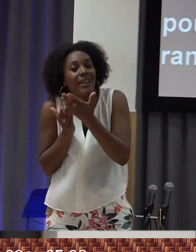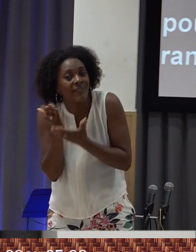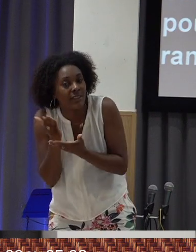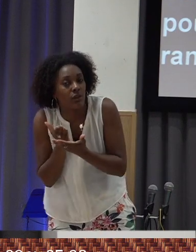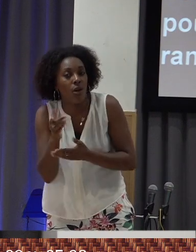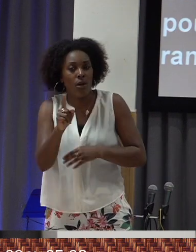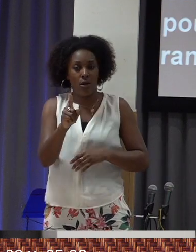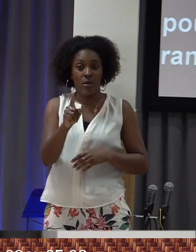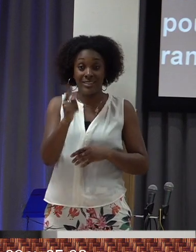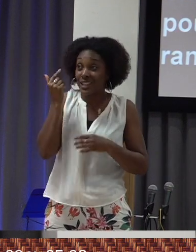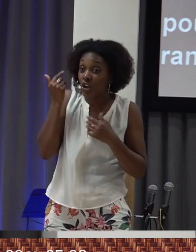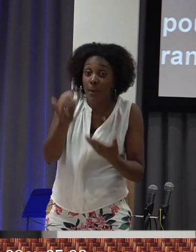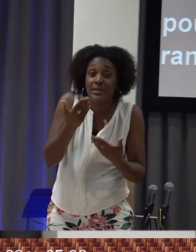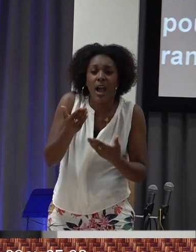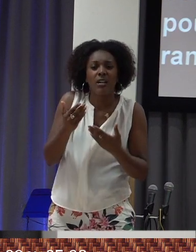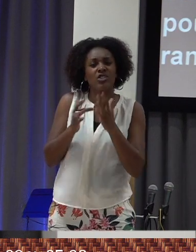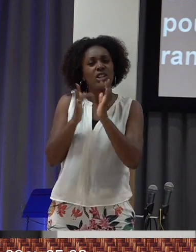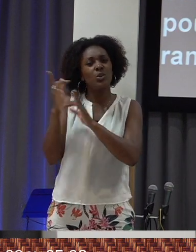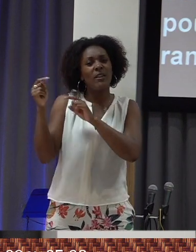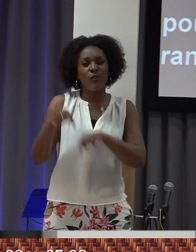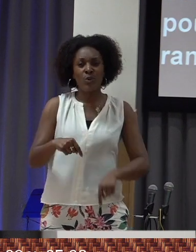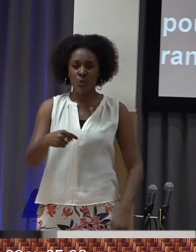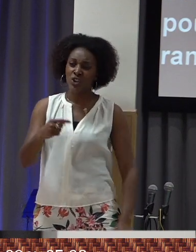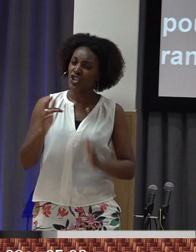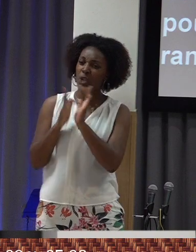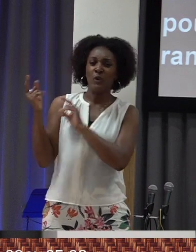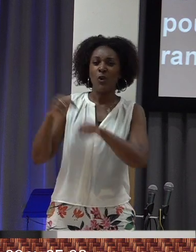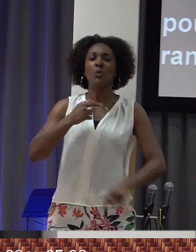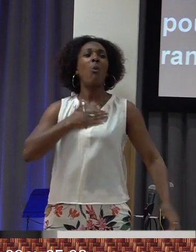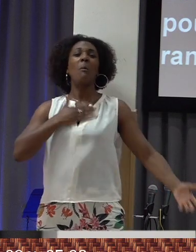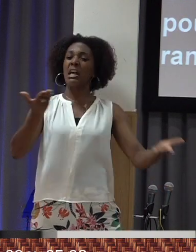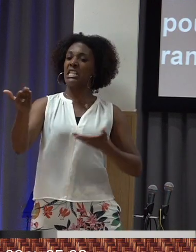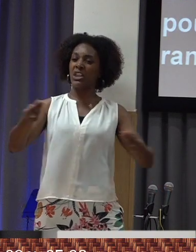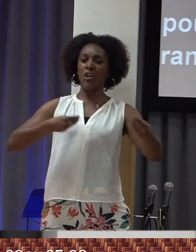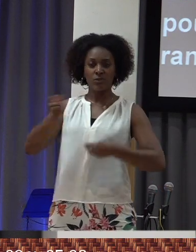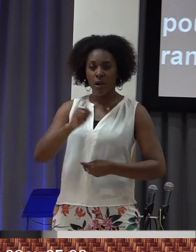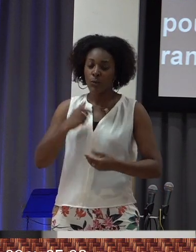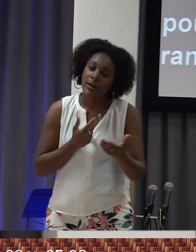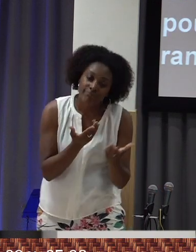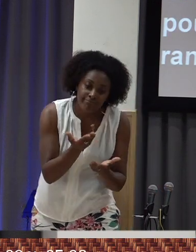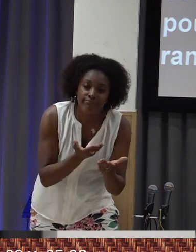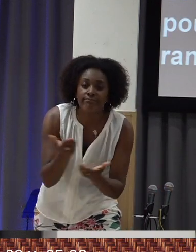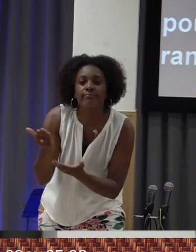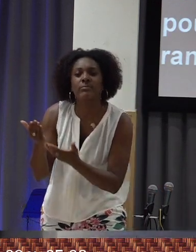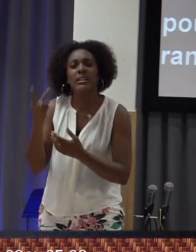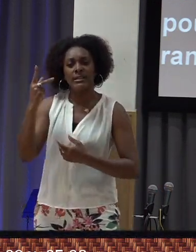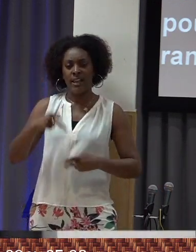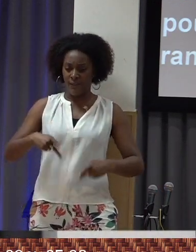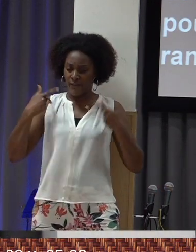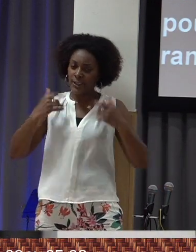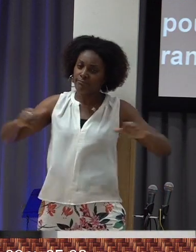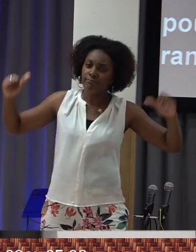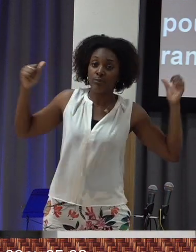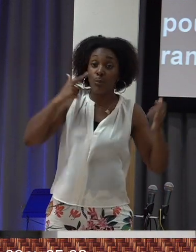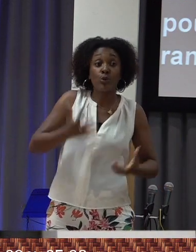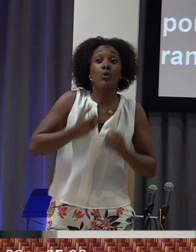que le Fils de l'homme est venu, non pour être servi, mais pour servir et donner sa vie comme la rançon de plusieurs.